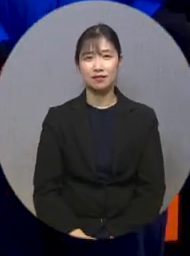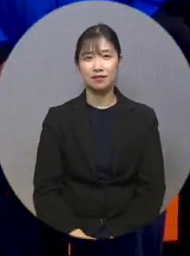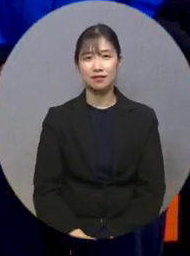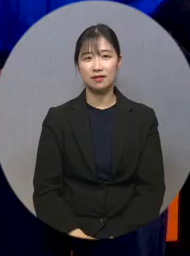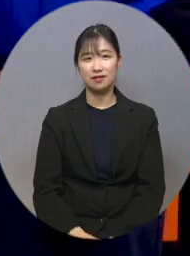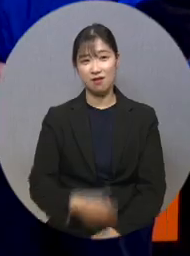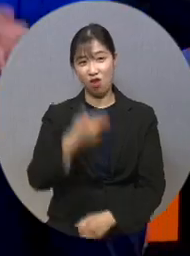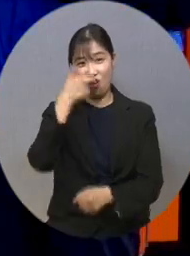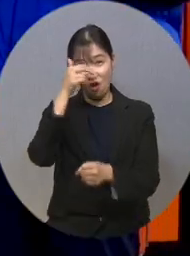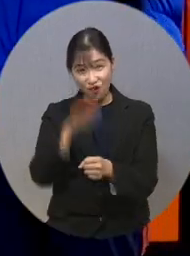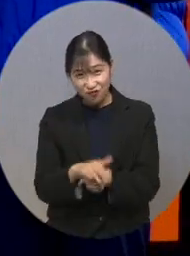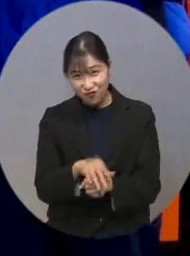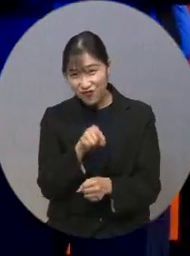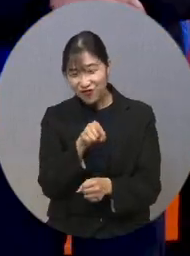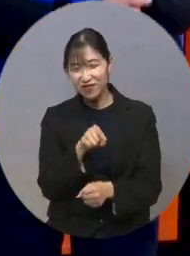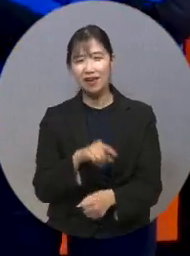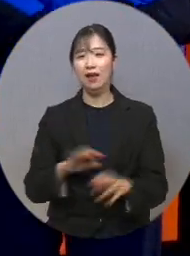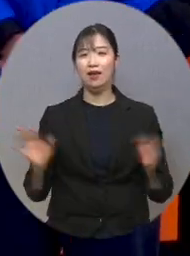억울하세요? 아니 아니